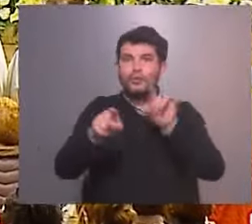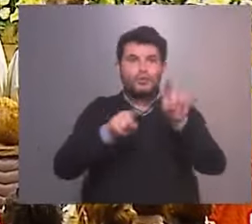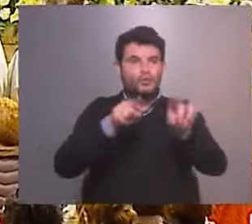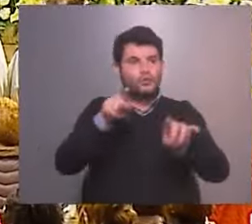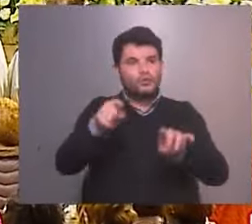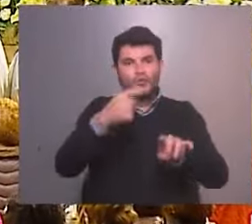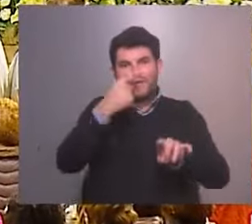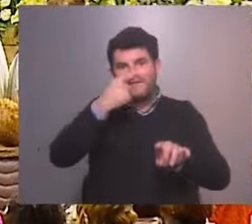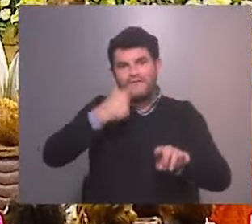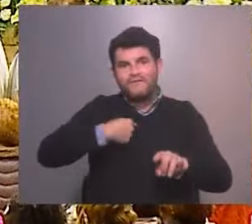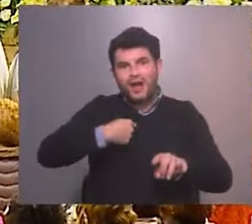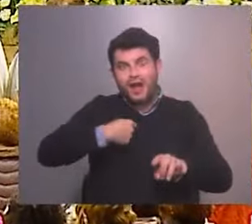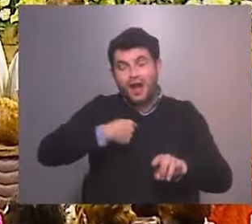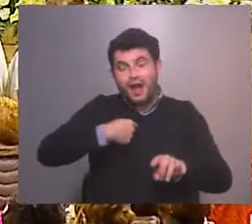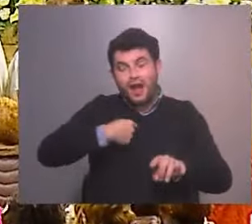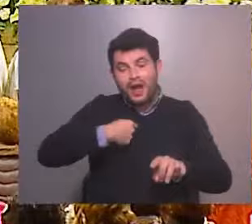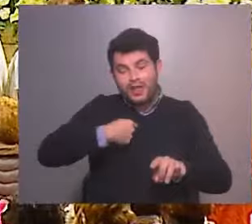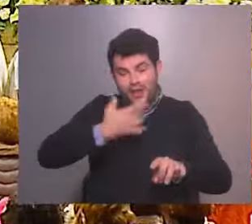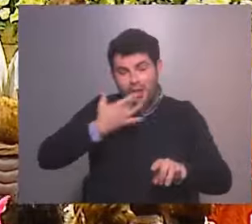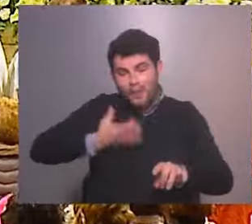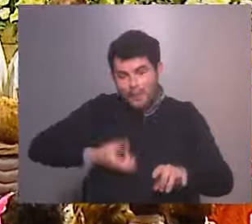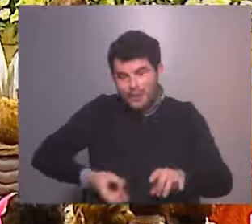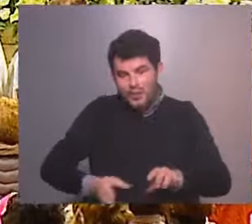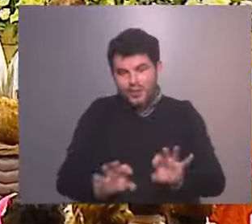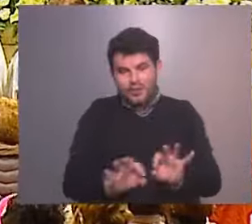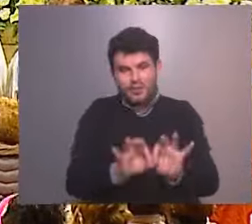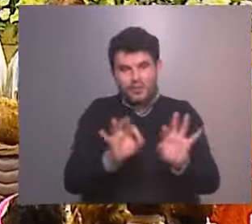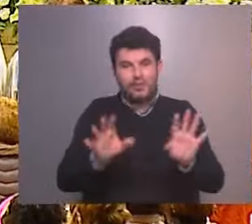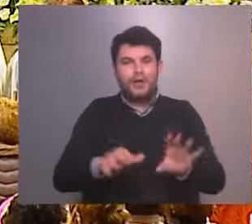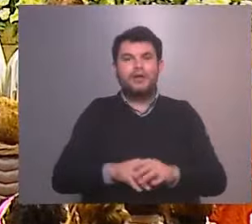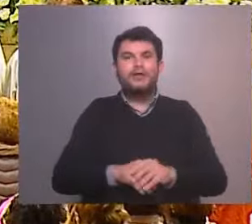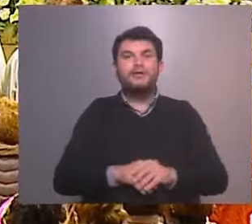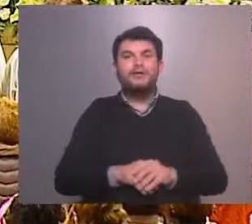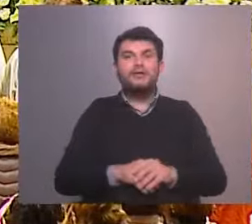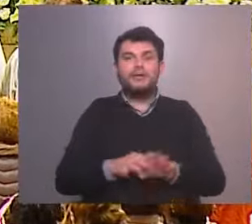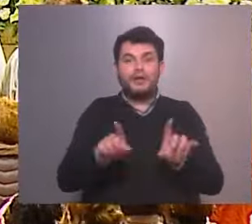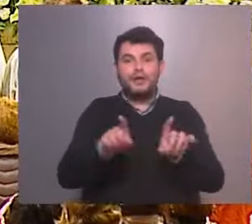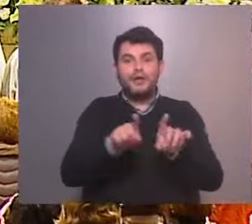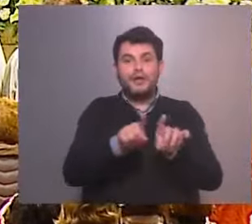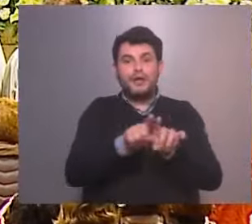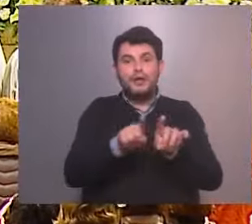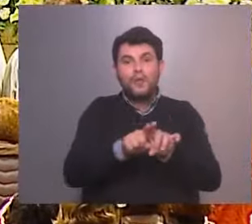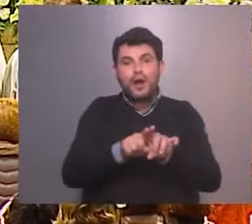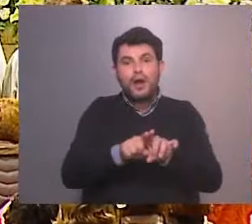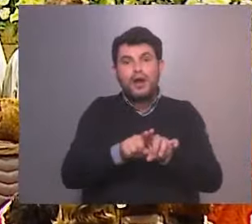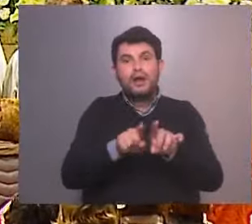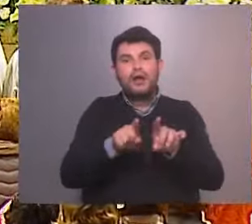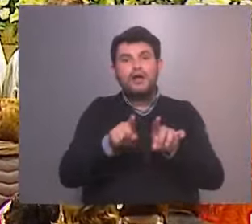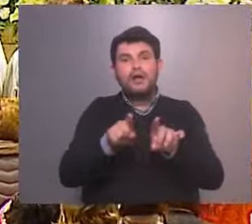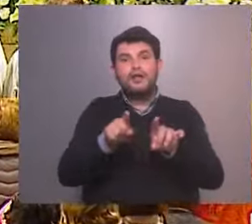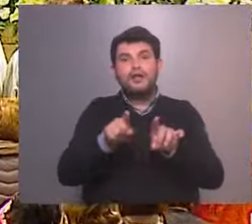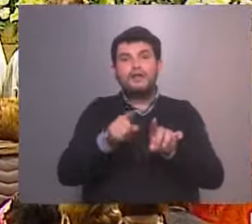volontà, come in cielo e così in terra.